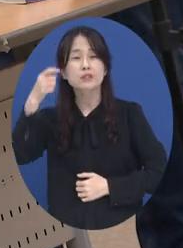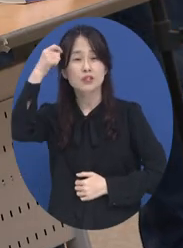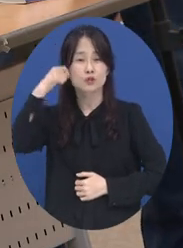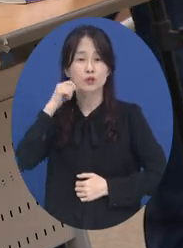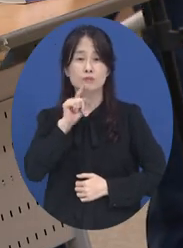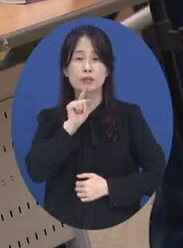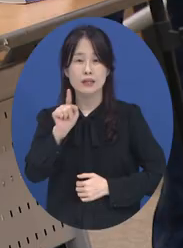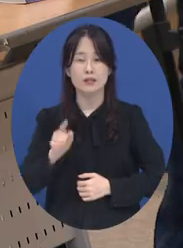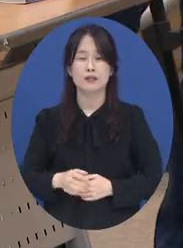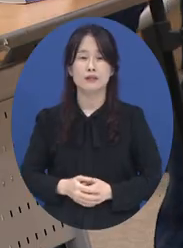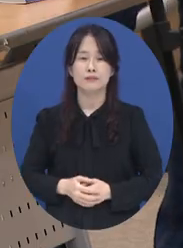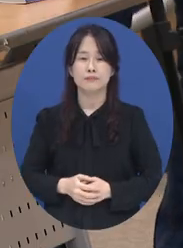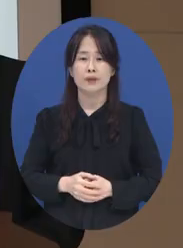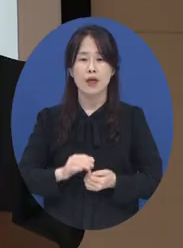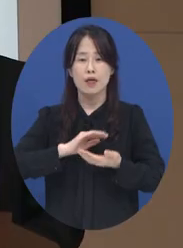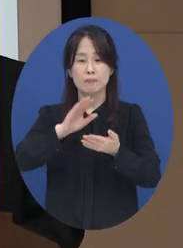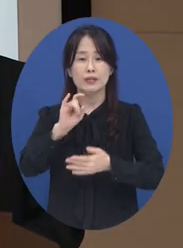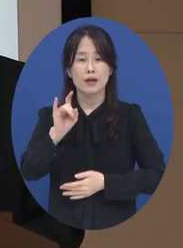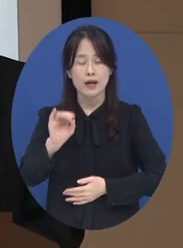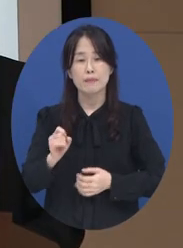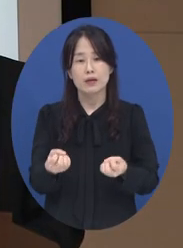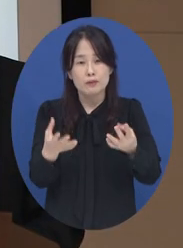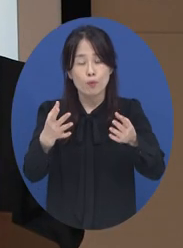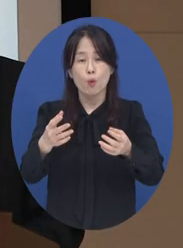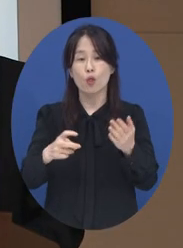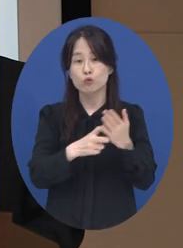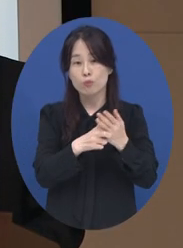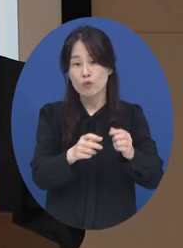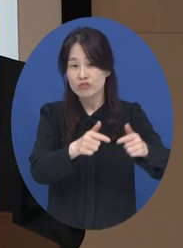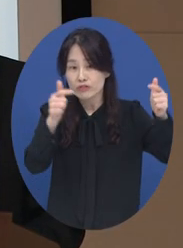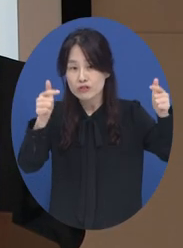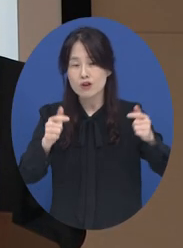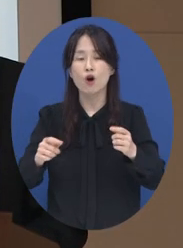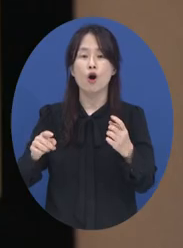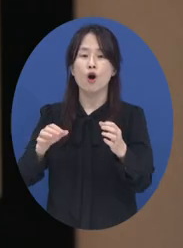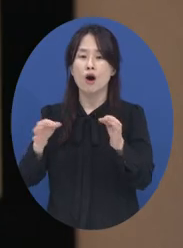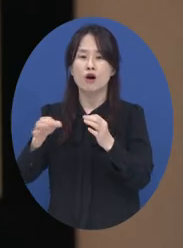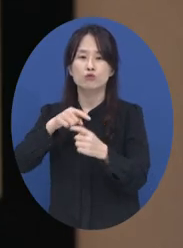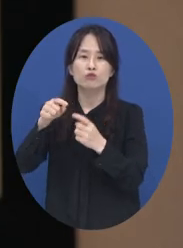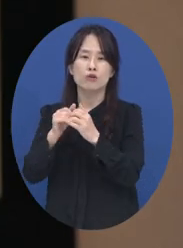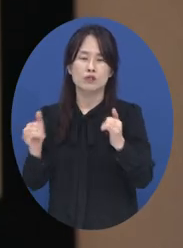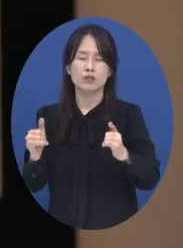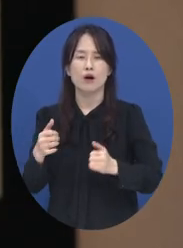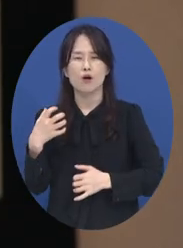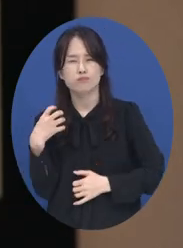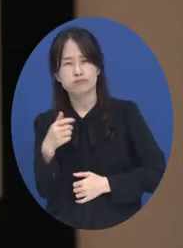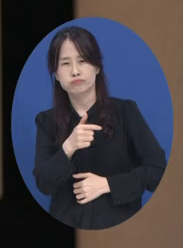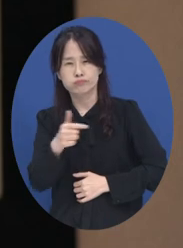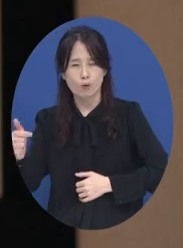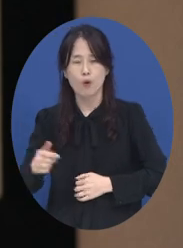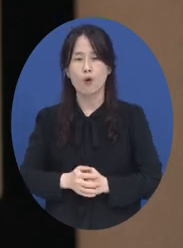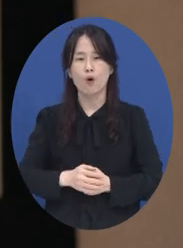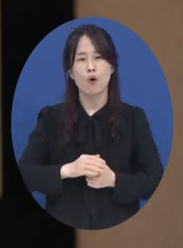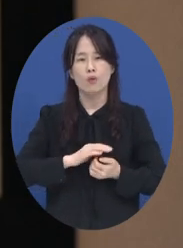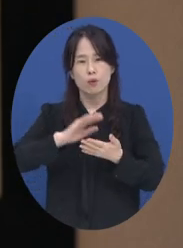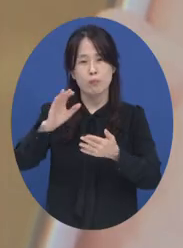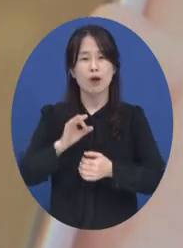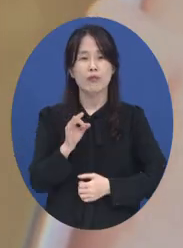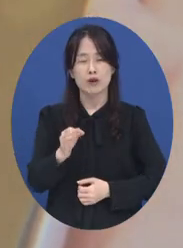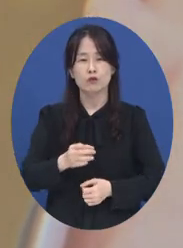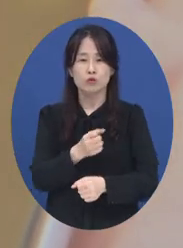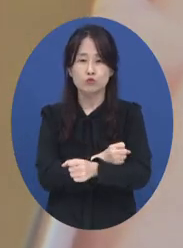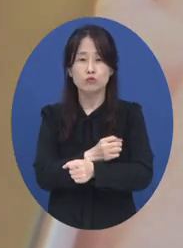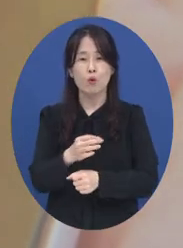느끼고 있는 것으로 나타났습니다 배달앱 에서 이벤트나 쿠폰을 늘릴 수록 자영업자의 부담이 가중되고 결국 배달 윤아 음식